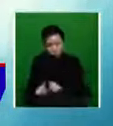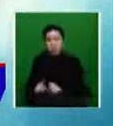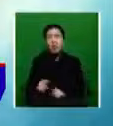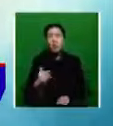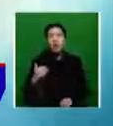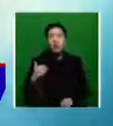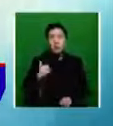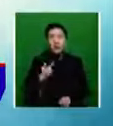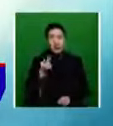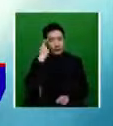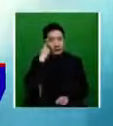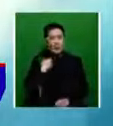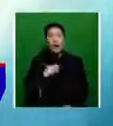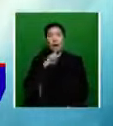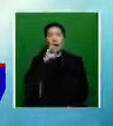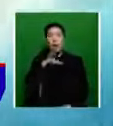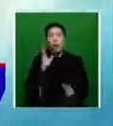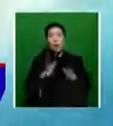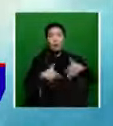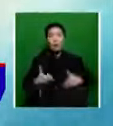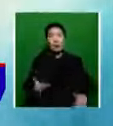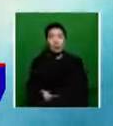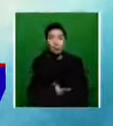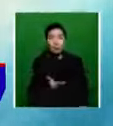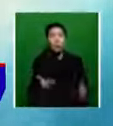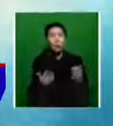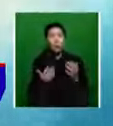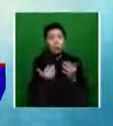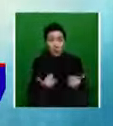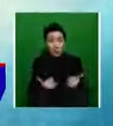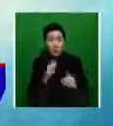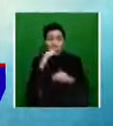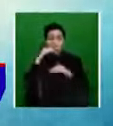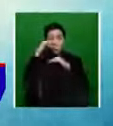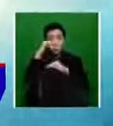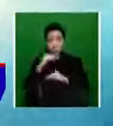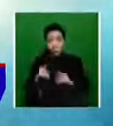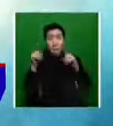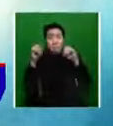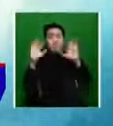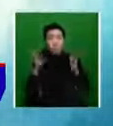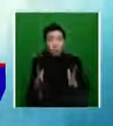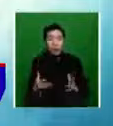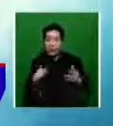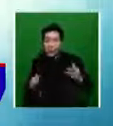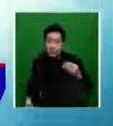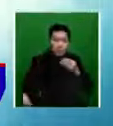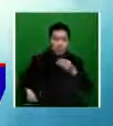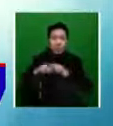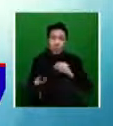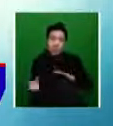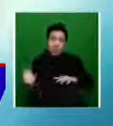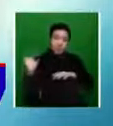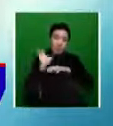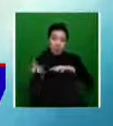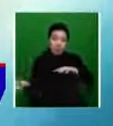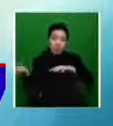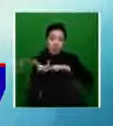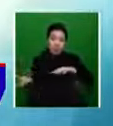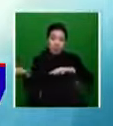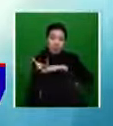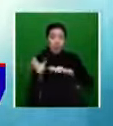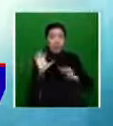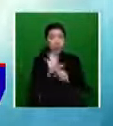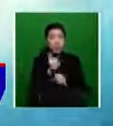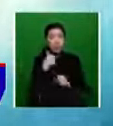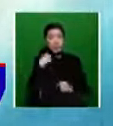ะนั้นอยากเรียนให้พี่น้องประชาชนทราบนะครับว่าวันนี้เนี่ยถ้าเชลไหนหมดเราจะเสริมทันทีฉะนั้นอย่า